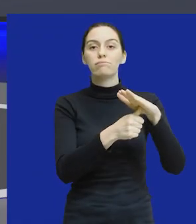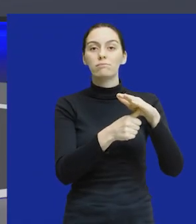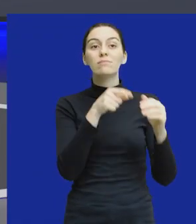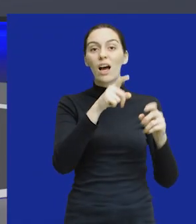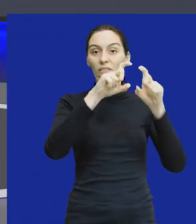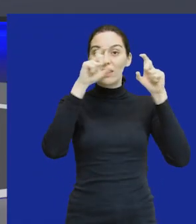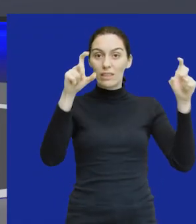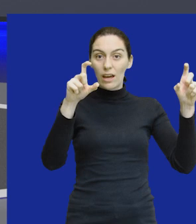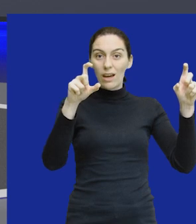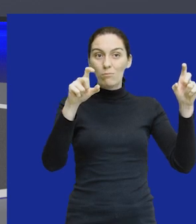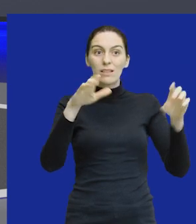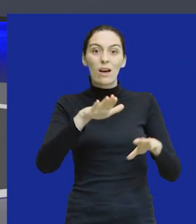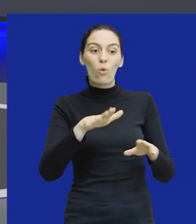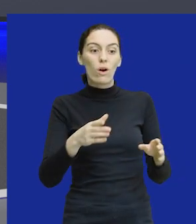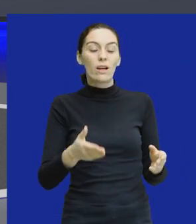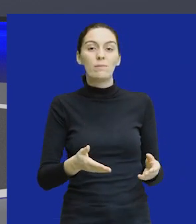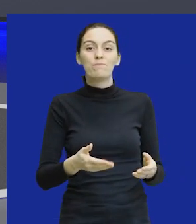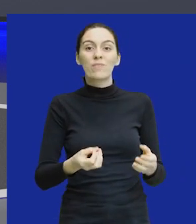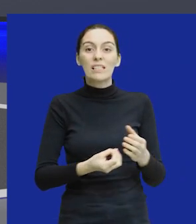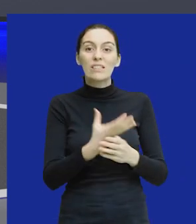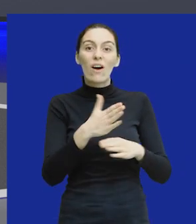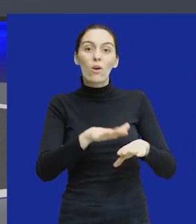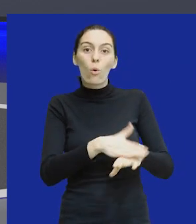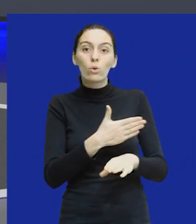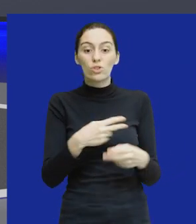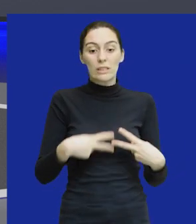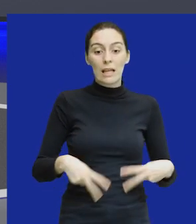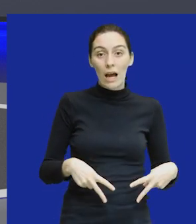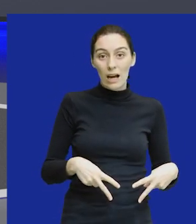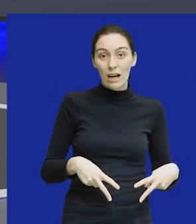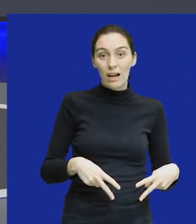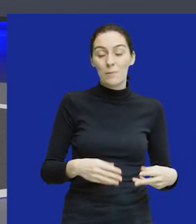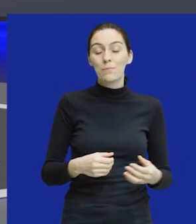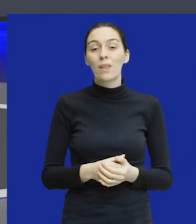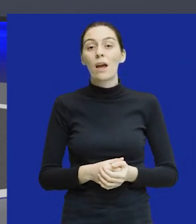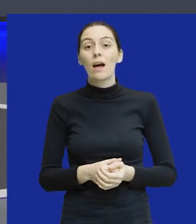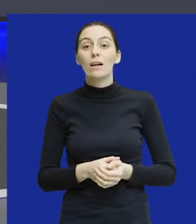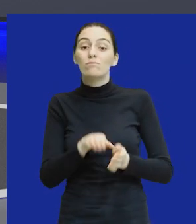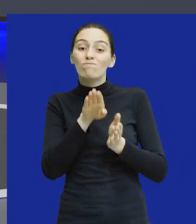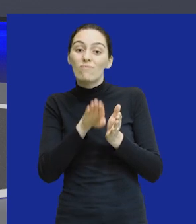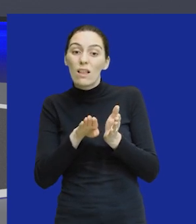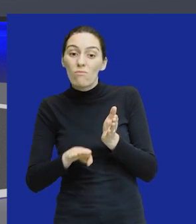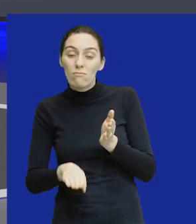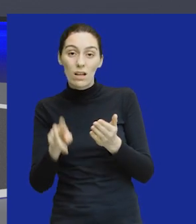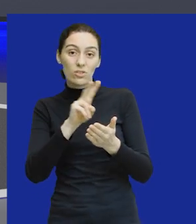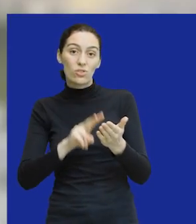takve teme koje udaraju na emociju straha, umjesto da se možda uz malo manju čitanost